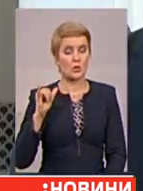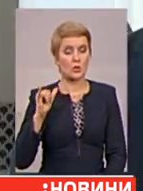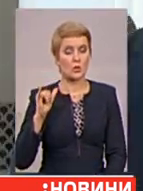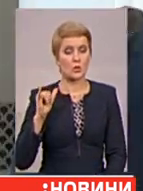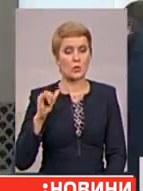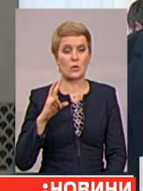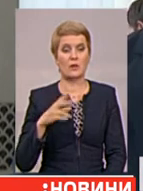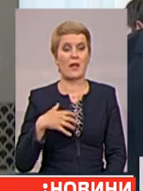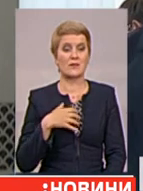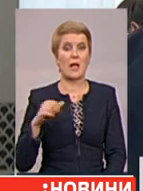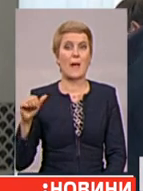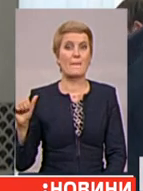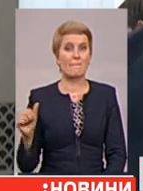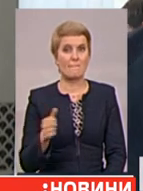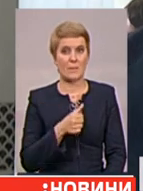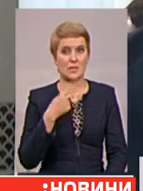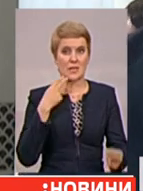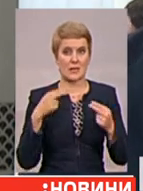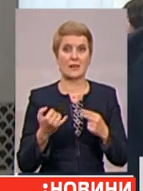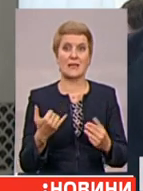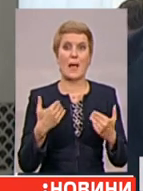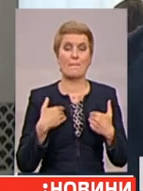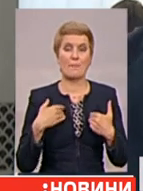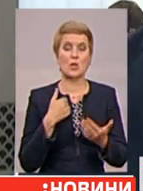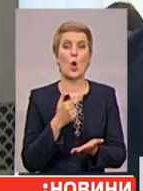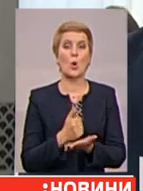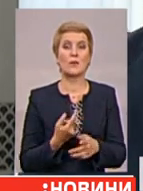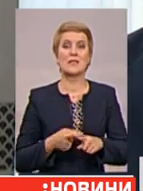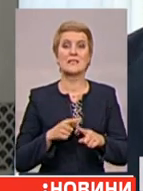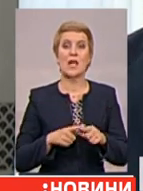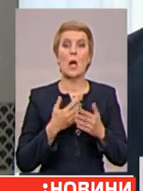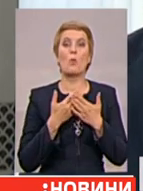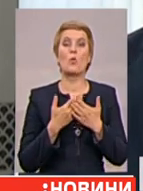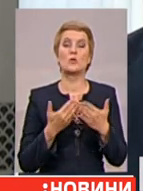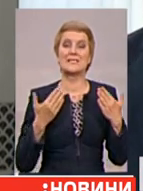це перший, чи найкраще. Нам, для мене особисто головне, щоб цей музей